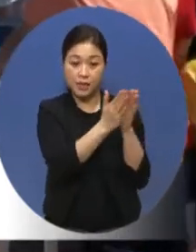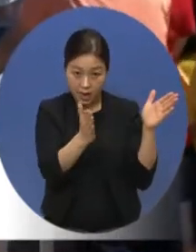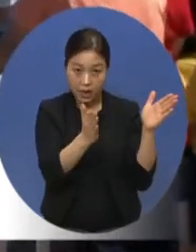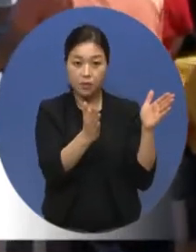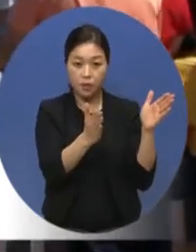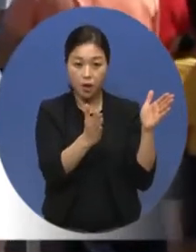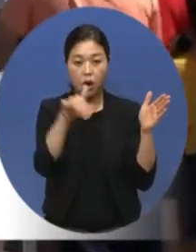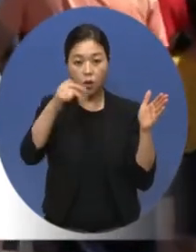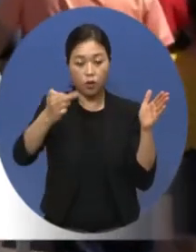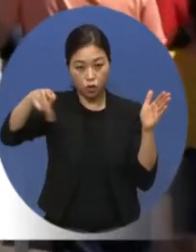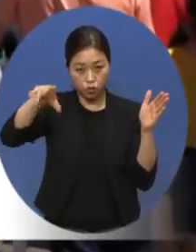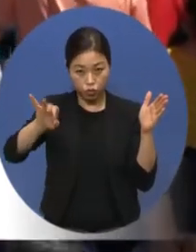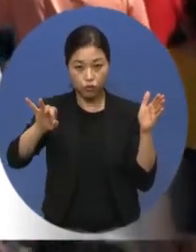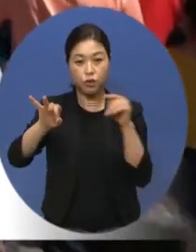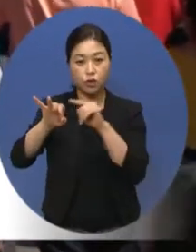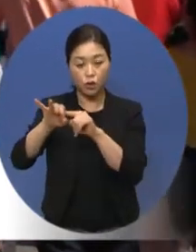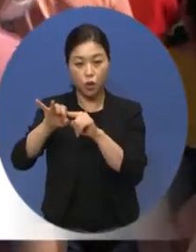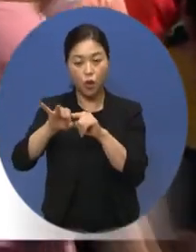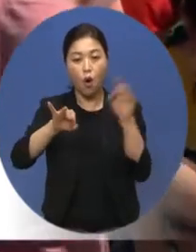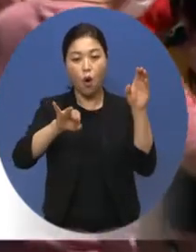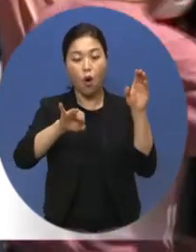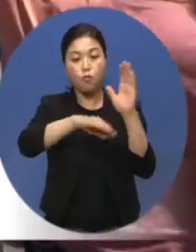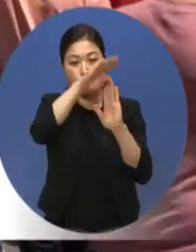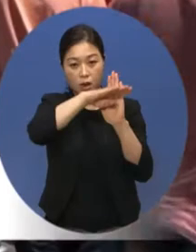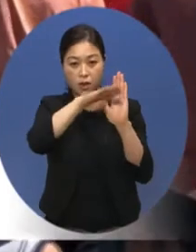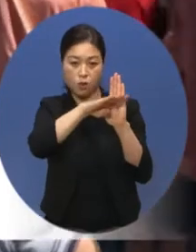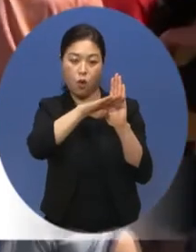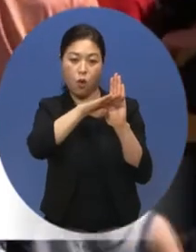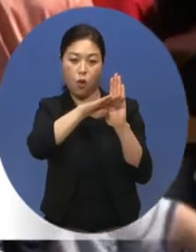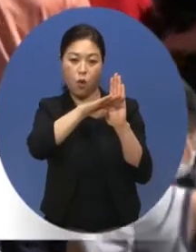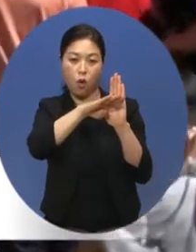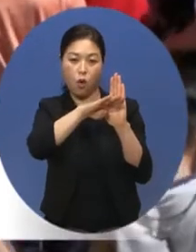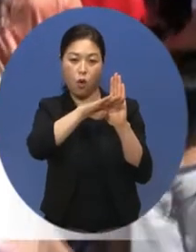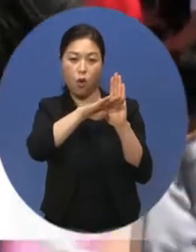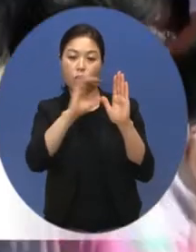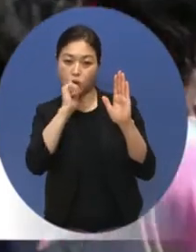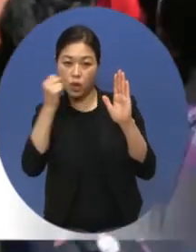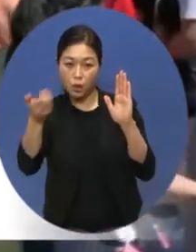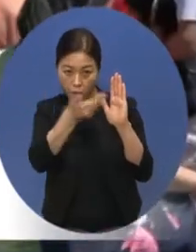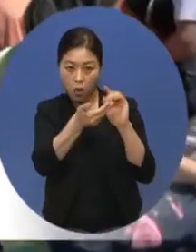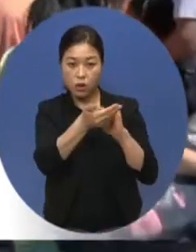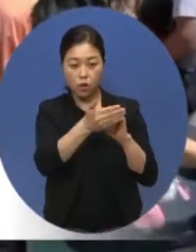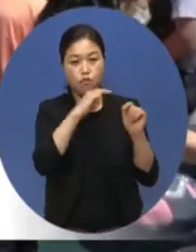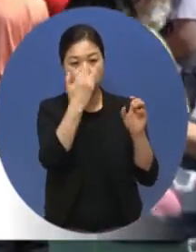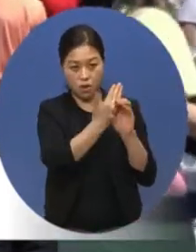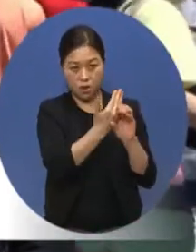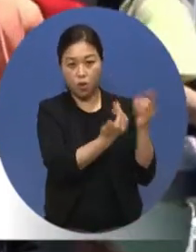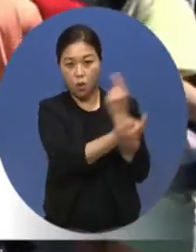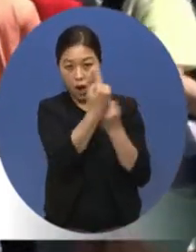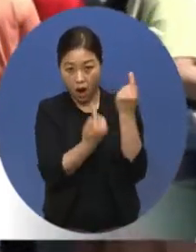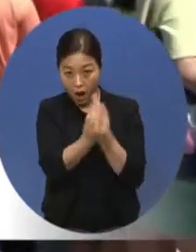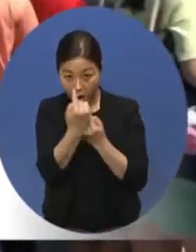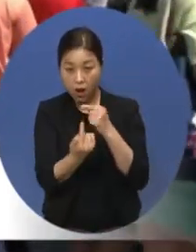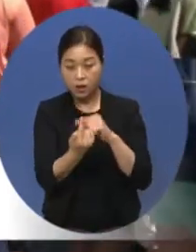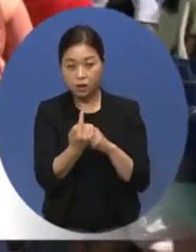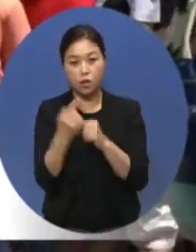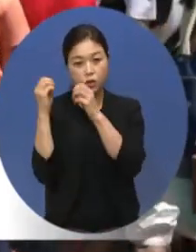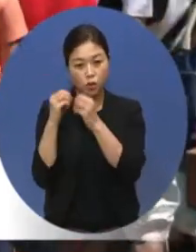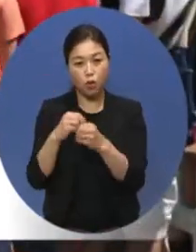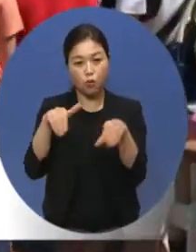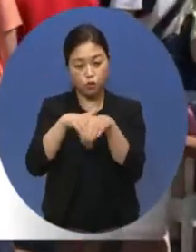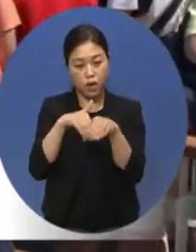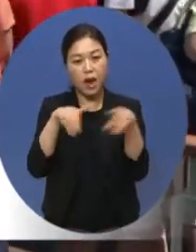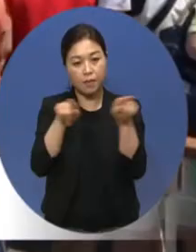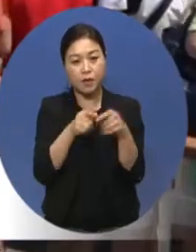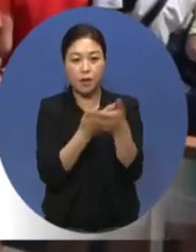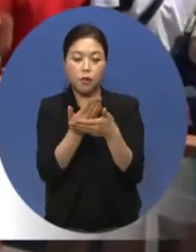시작되면 우리 고려궁이 북한에도 널리 알려지고 북한에서 많은 분들이 오셔서 우리 전통 문화를 함께